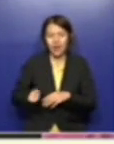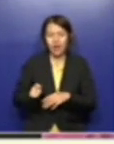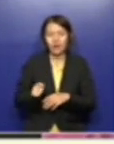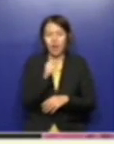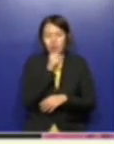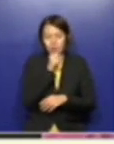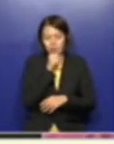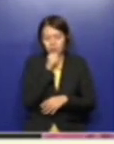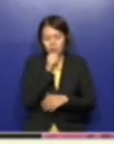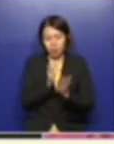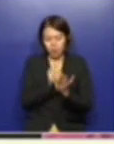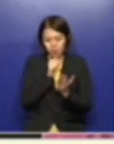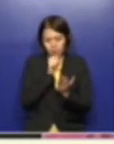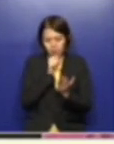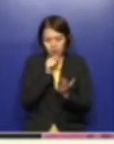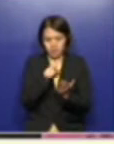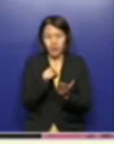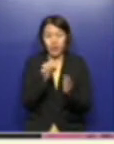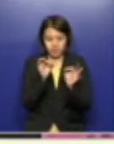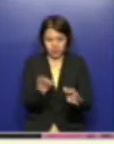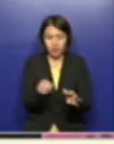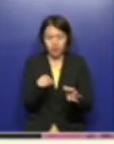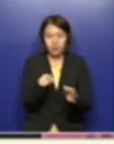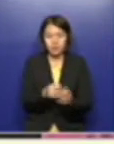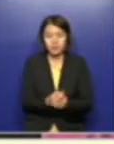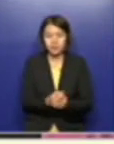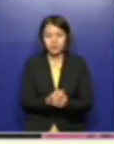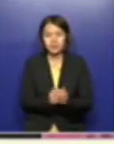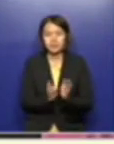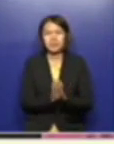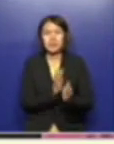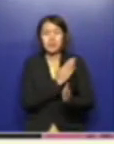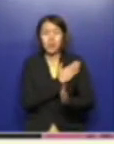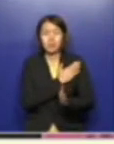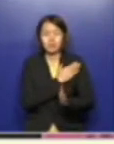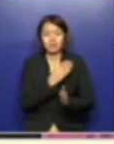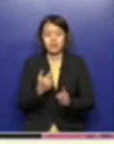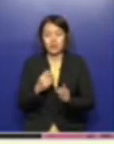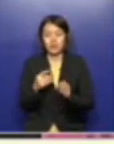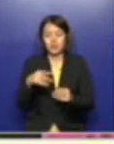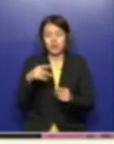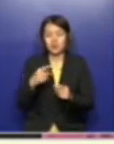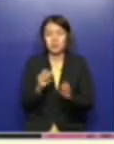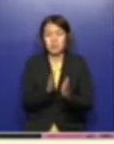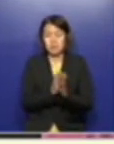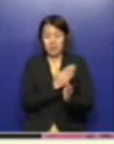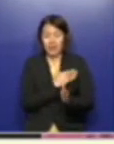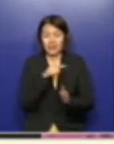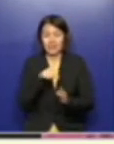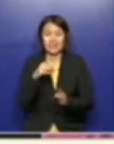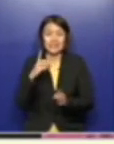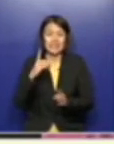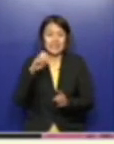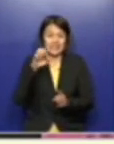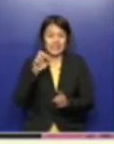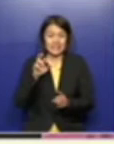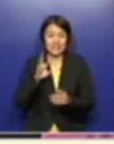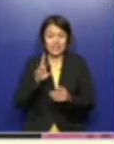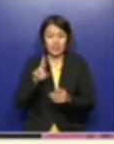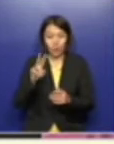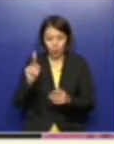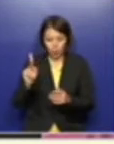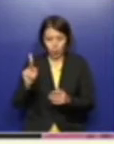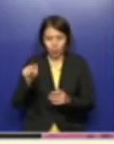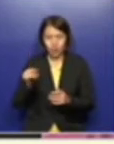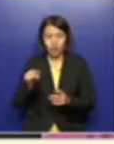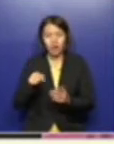าในขณะที่คดีของพระพรหมดิรกเจ้าวาดวัดสัมปยาศาลอ่านคำพิพ